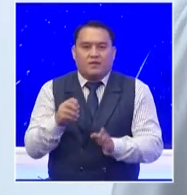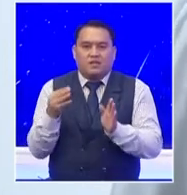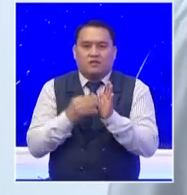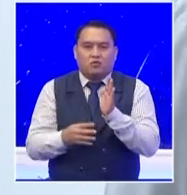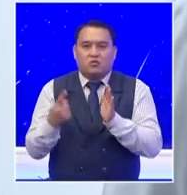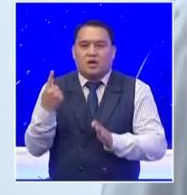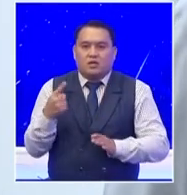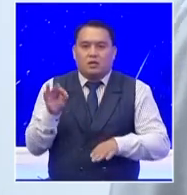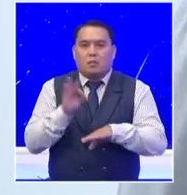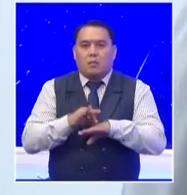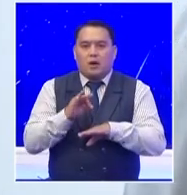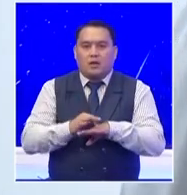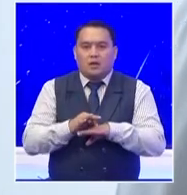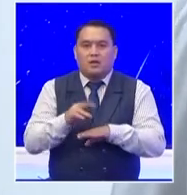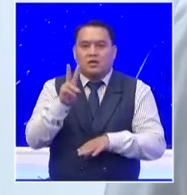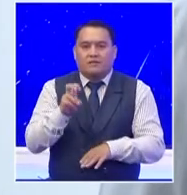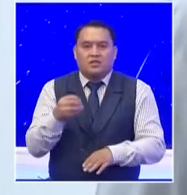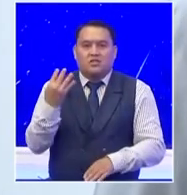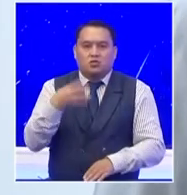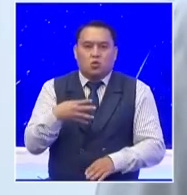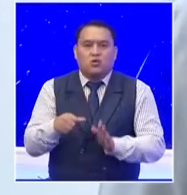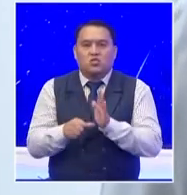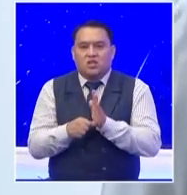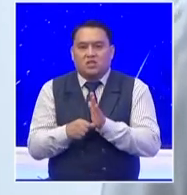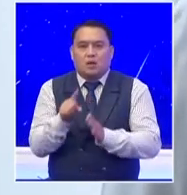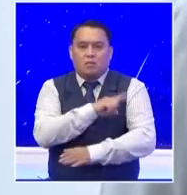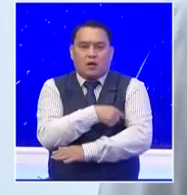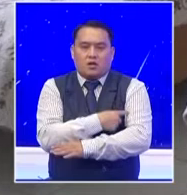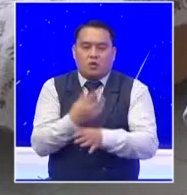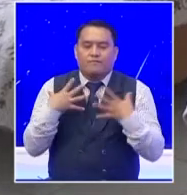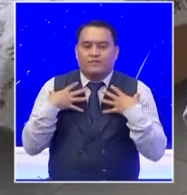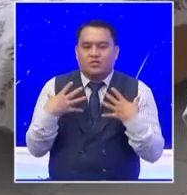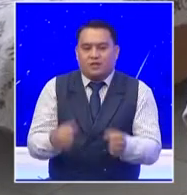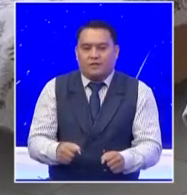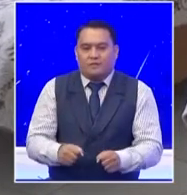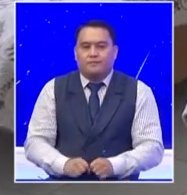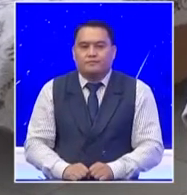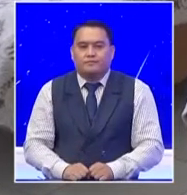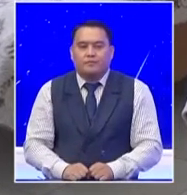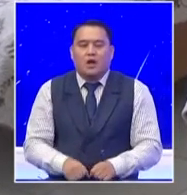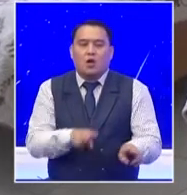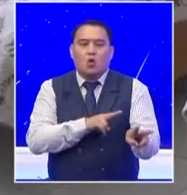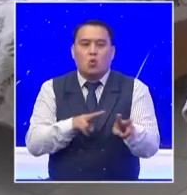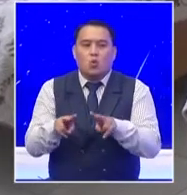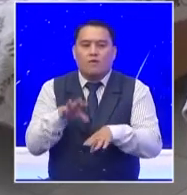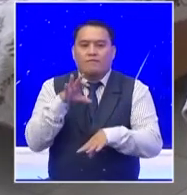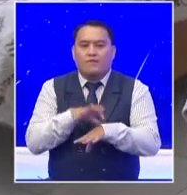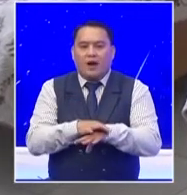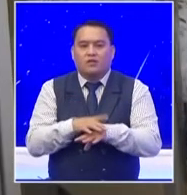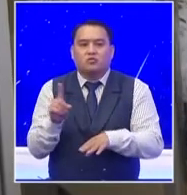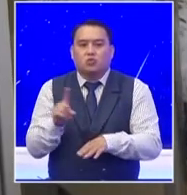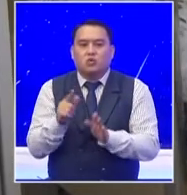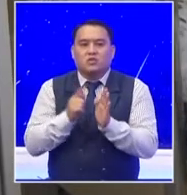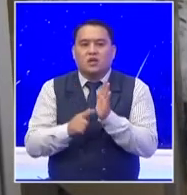291 больных, из них 246 больных выздоровлено. Попутно мониторинговая группа выявила и такой факт.